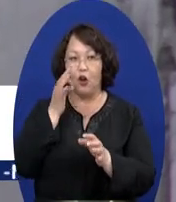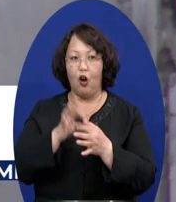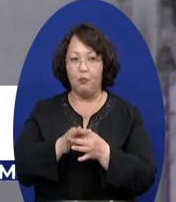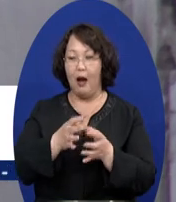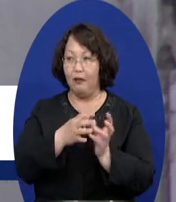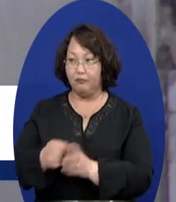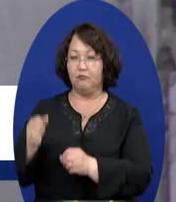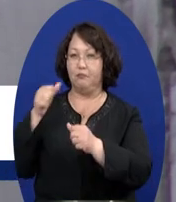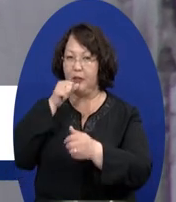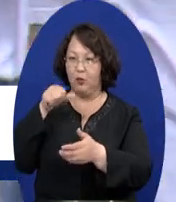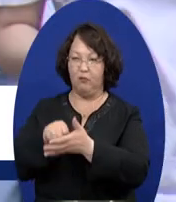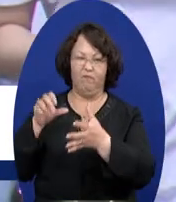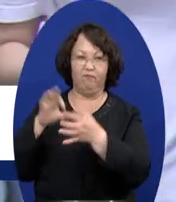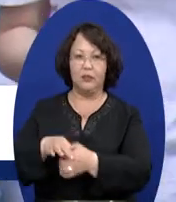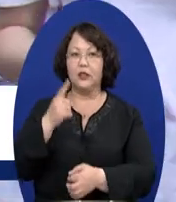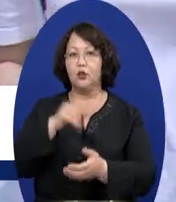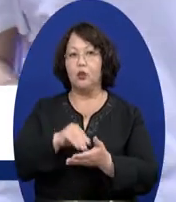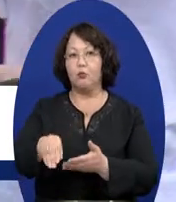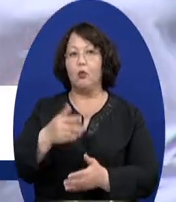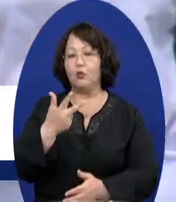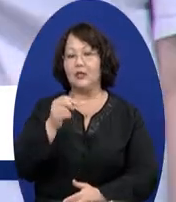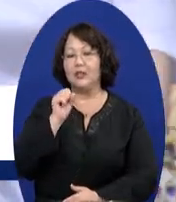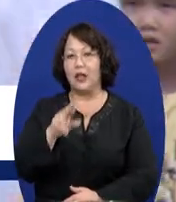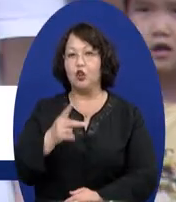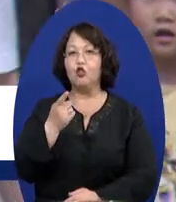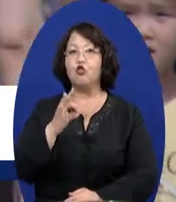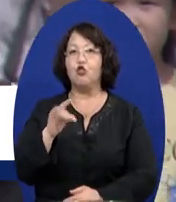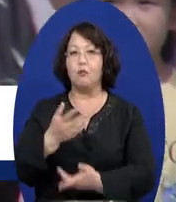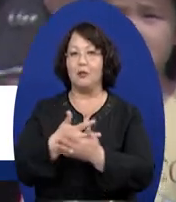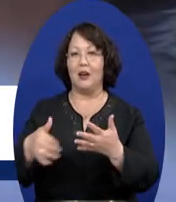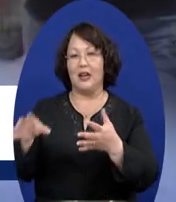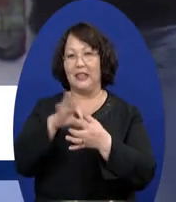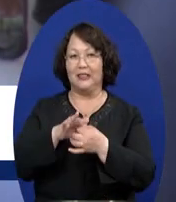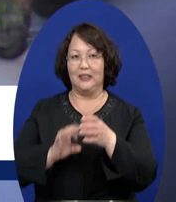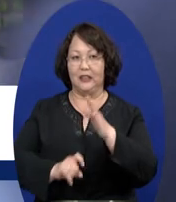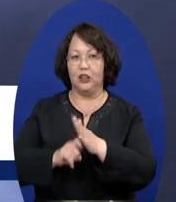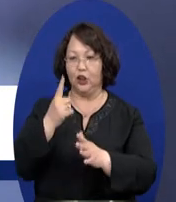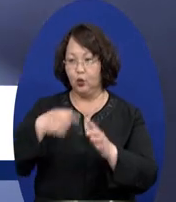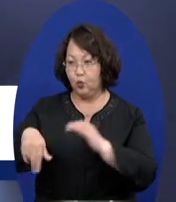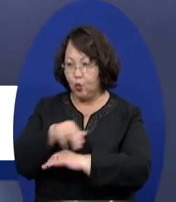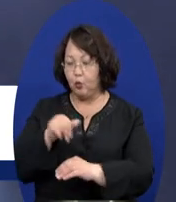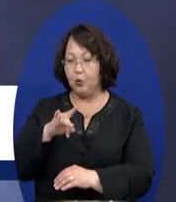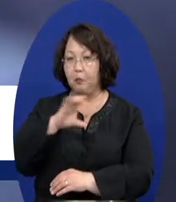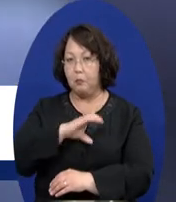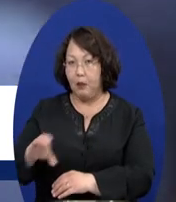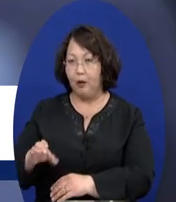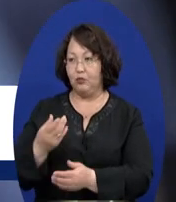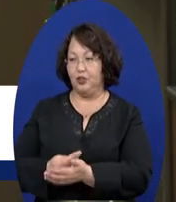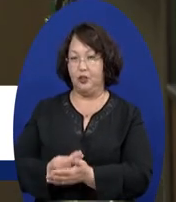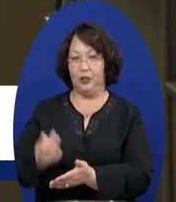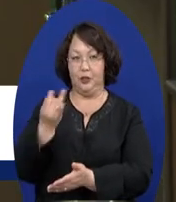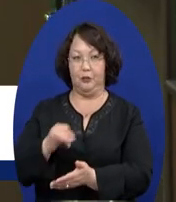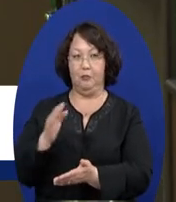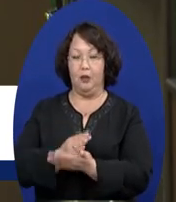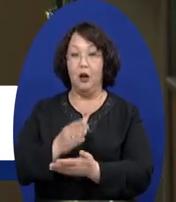1 тэрбум 30 гаруй сая төгрөгийн хөрөнгийг хязгаарлажээ. Энэ бол зөвхөн нэг л дүүргийн прокурорын байгууллагад бүртгэгдсэн тохиолдол.